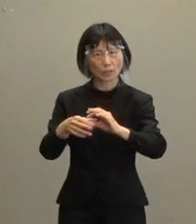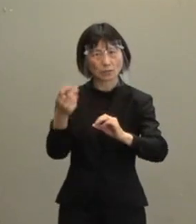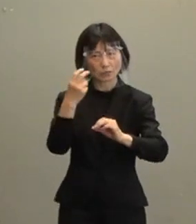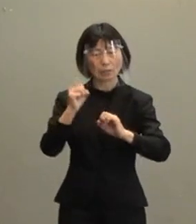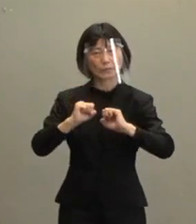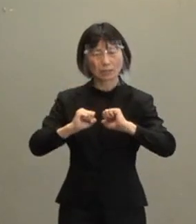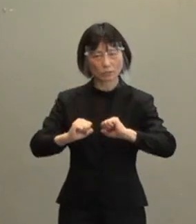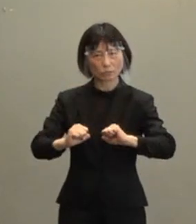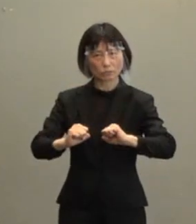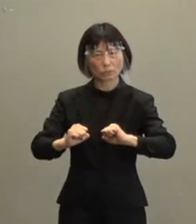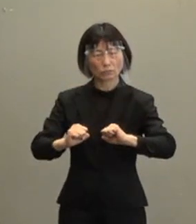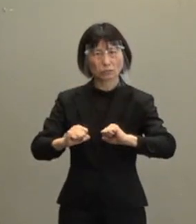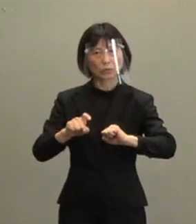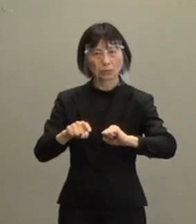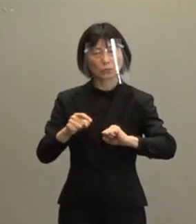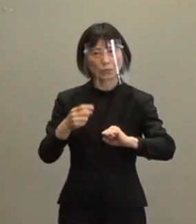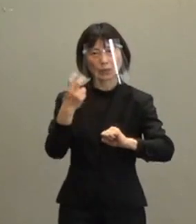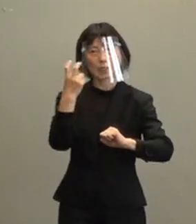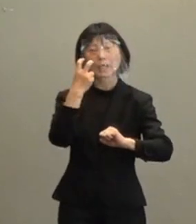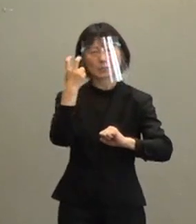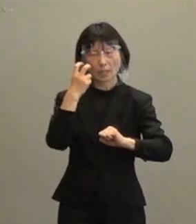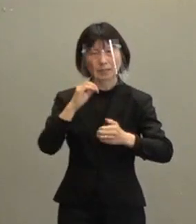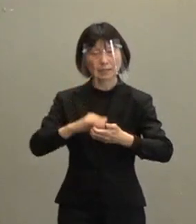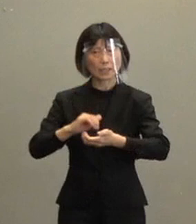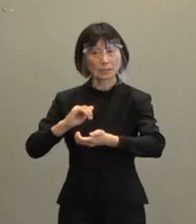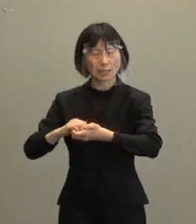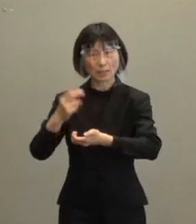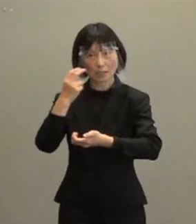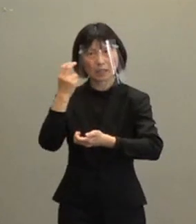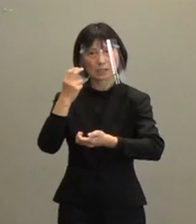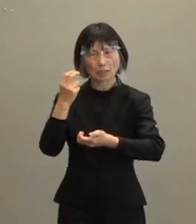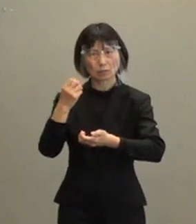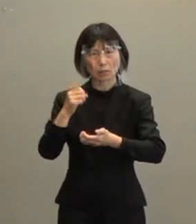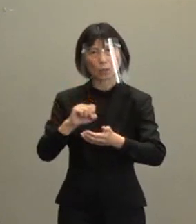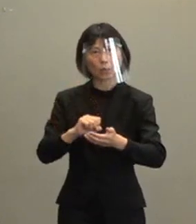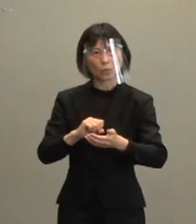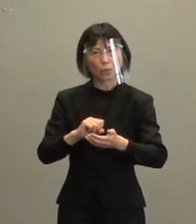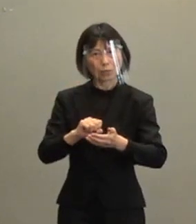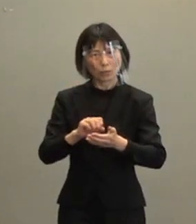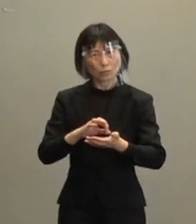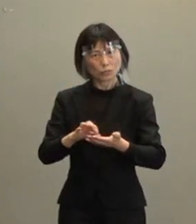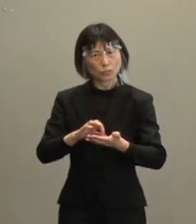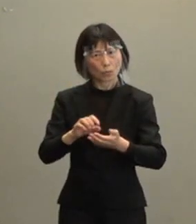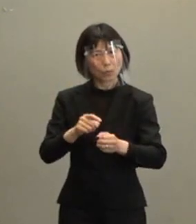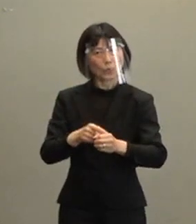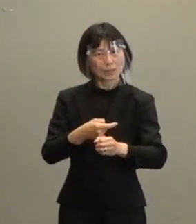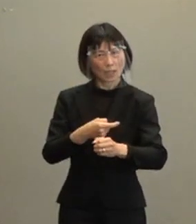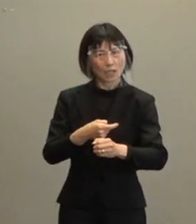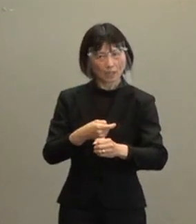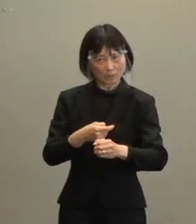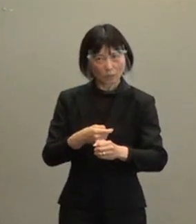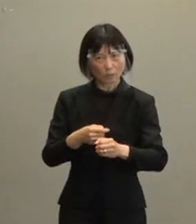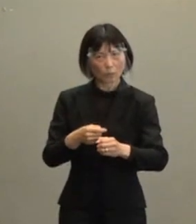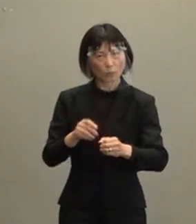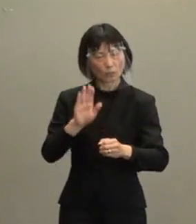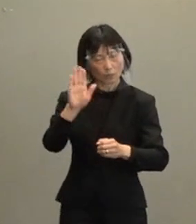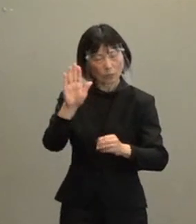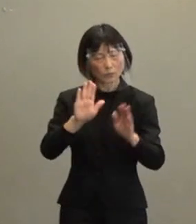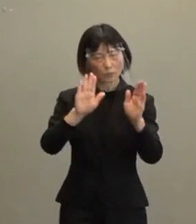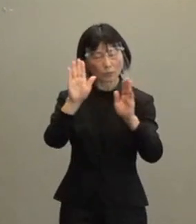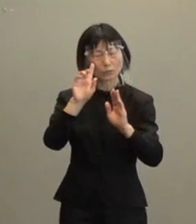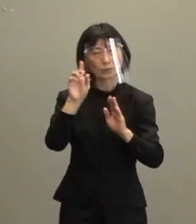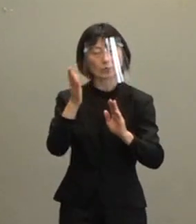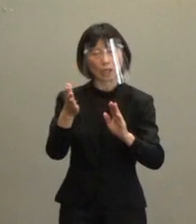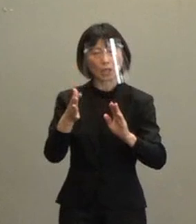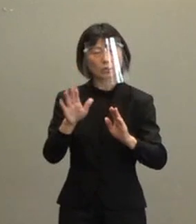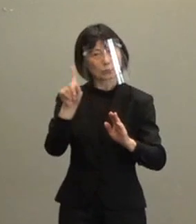でこの検査、定期的な検査の有効性っていうのと、あと今後、感染状況どうなるかわからないですけど、どういったふう